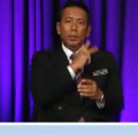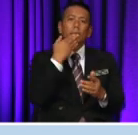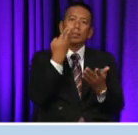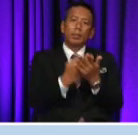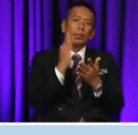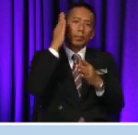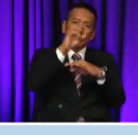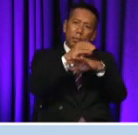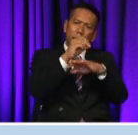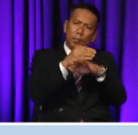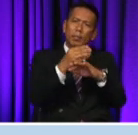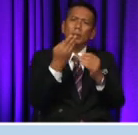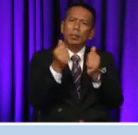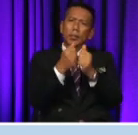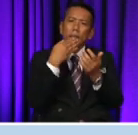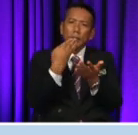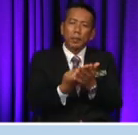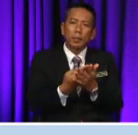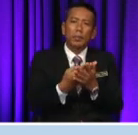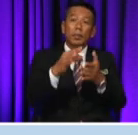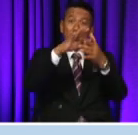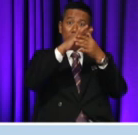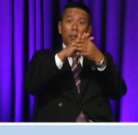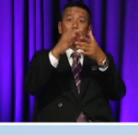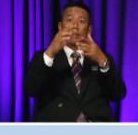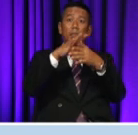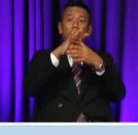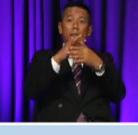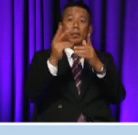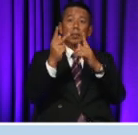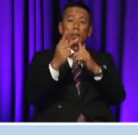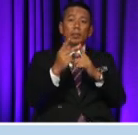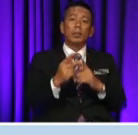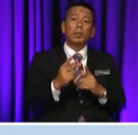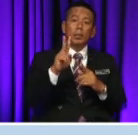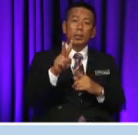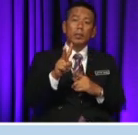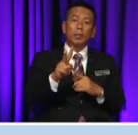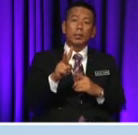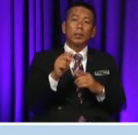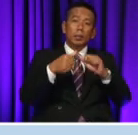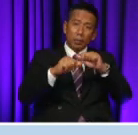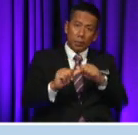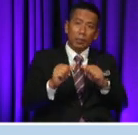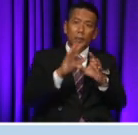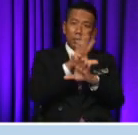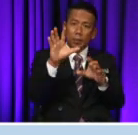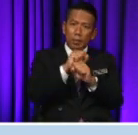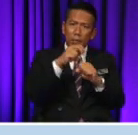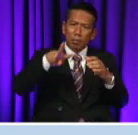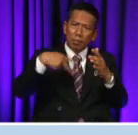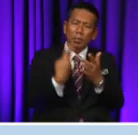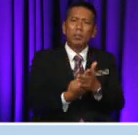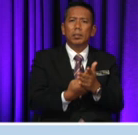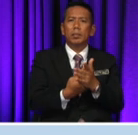menegur secara berhemat Oke ini adalah huraian yang pertama agar tidak menjatuhkan Marwah